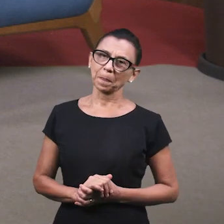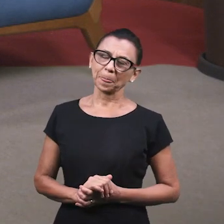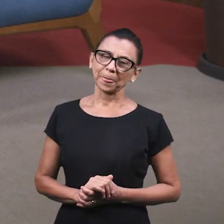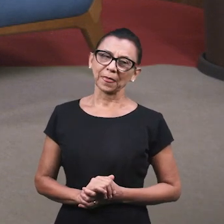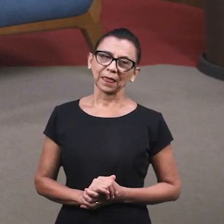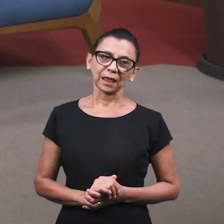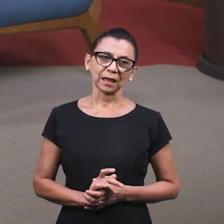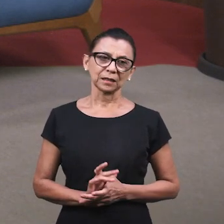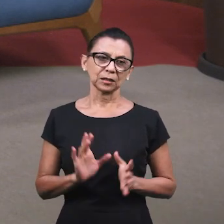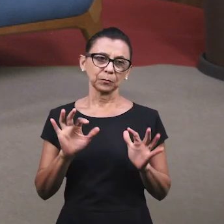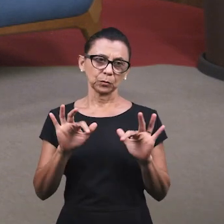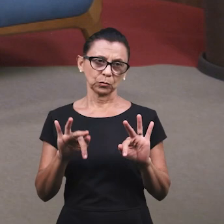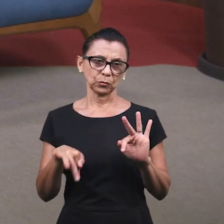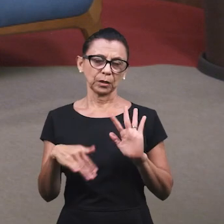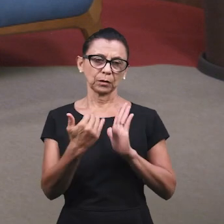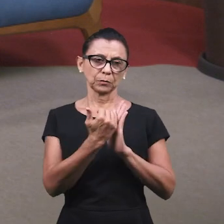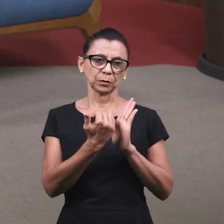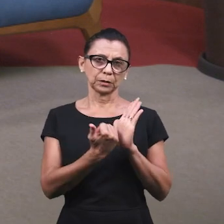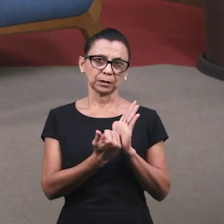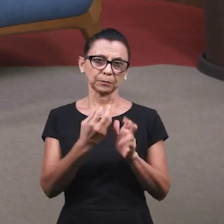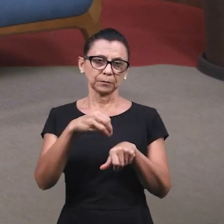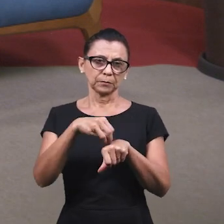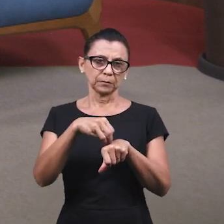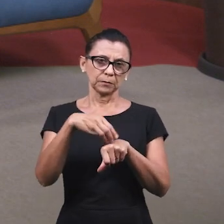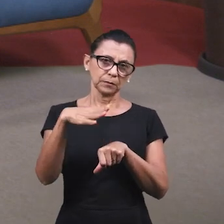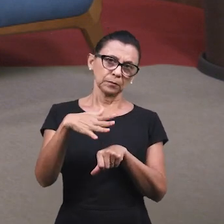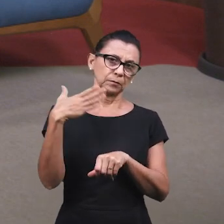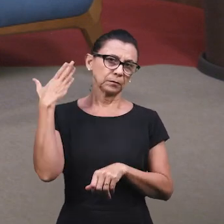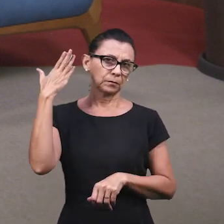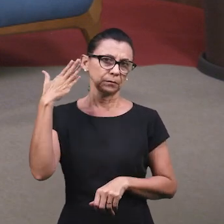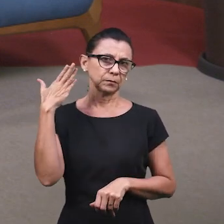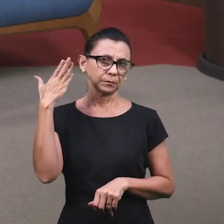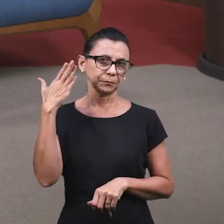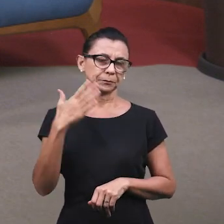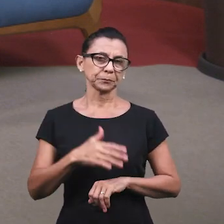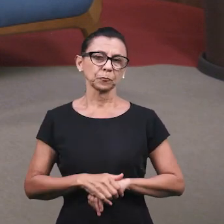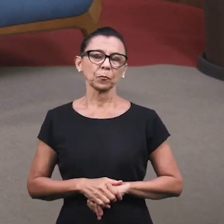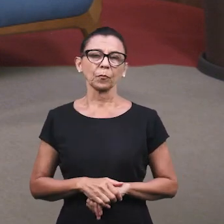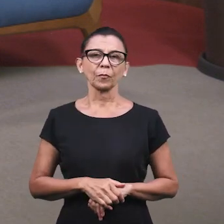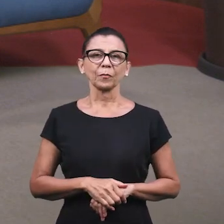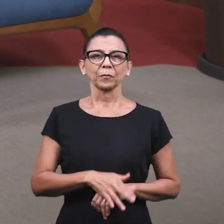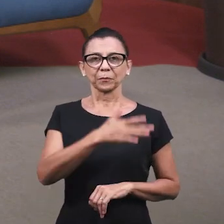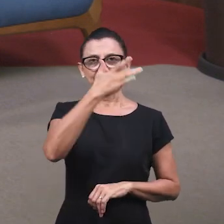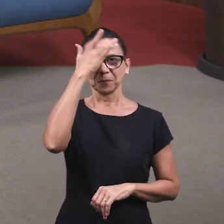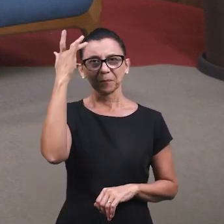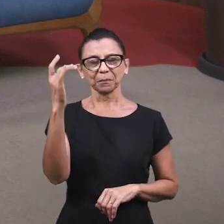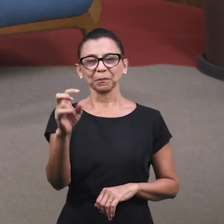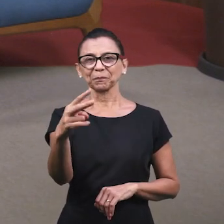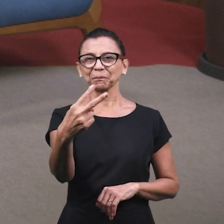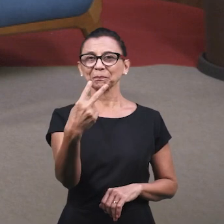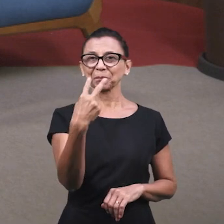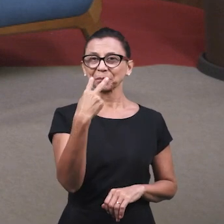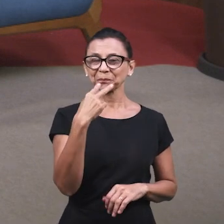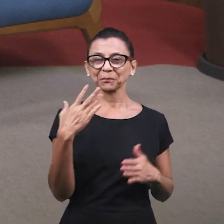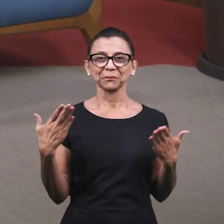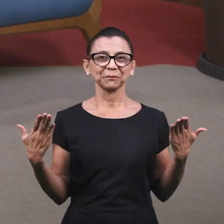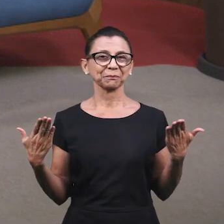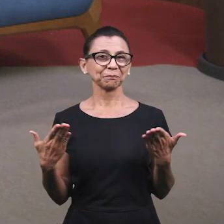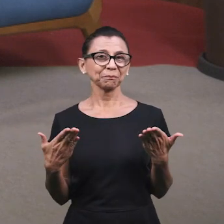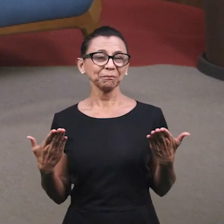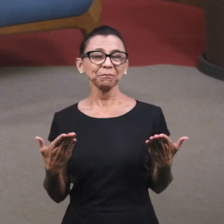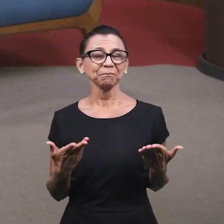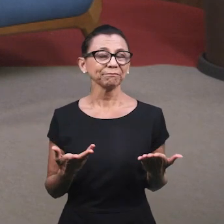Toujours à la fin du volet leçon de Manaïm, on transmet un message pour cette personne qui nous assiste, qui nous voit